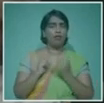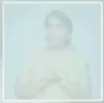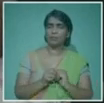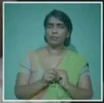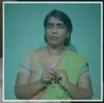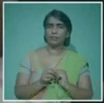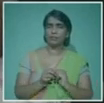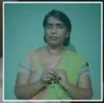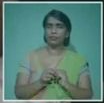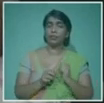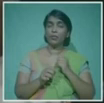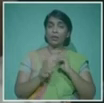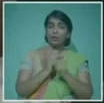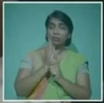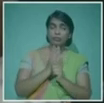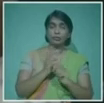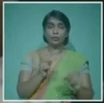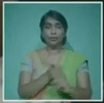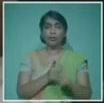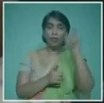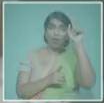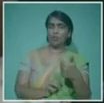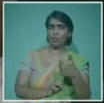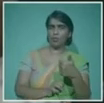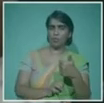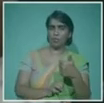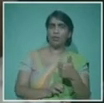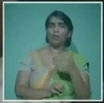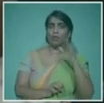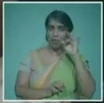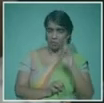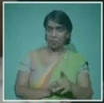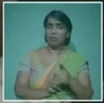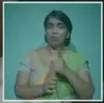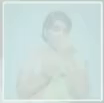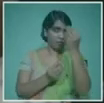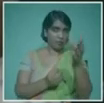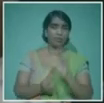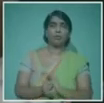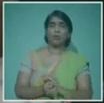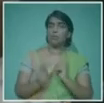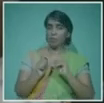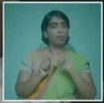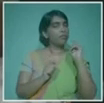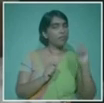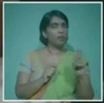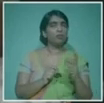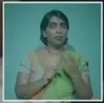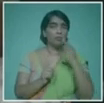එන්නේ එතකොට? ආසනේ ඡන්ඩියෝ කට්ටියක් තියෙන මේකෙට විතරයි එන්න පුළුවන්. එහෙනම් අපි මේ අයට ආරක්ෂාව දෙන්න ඕනේ. වන්දි දෙන්න